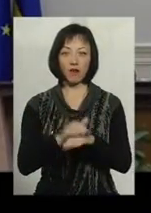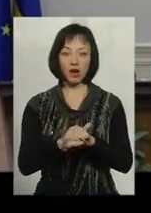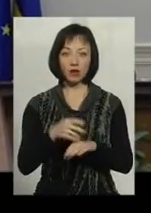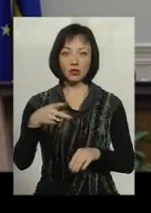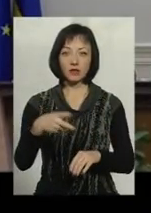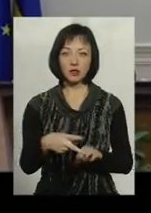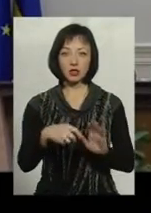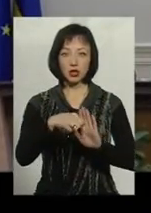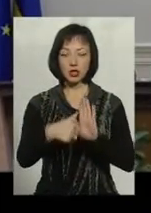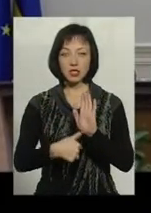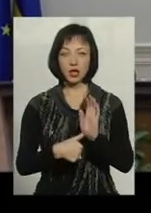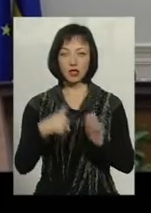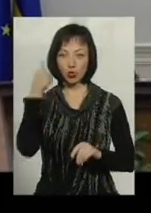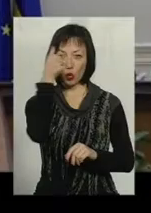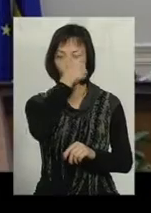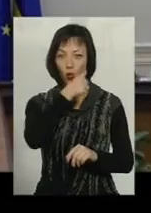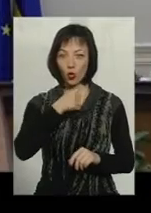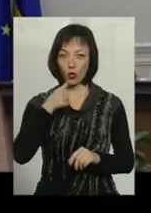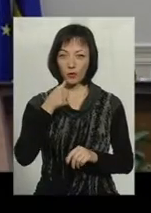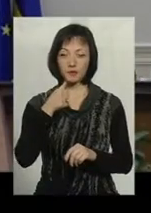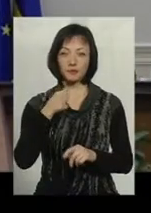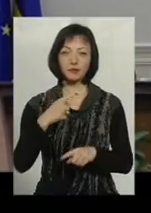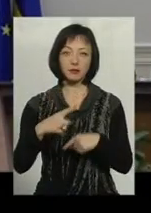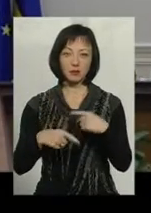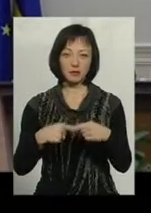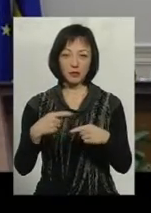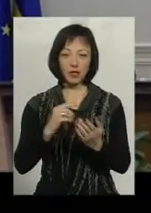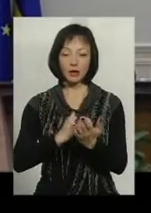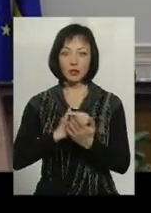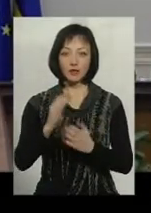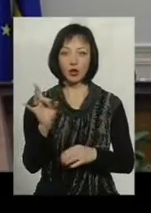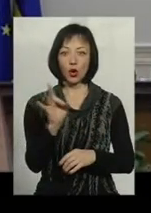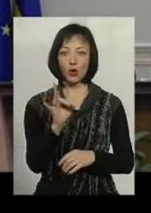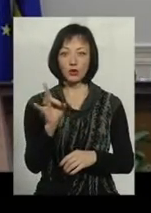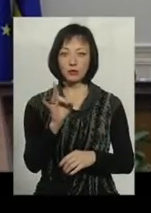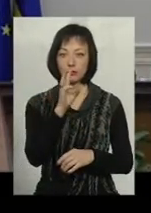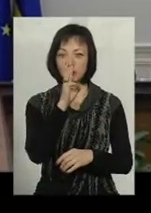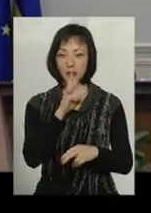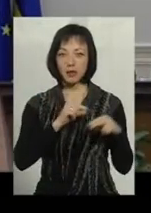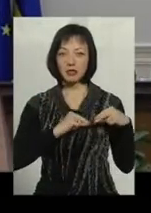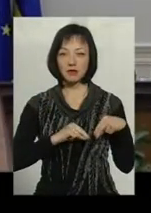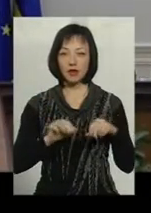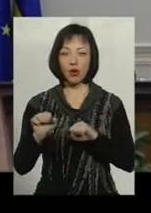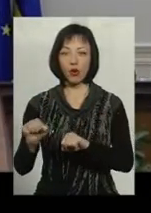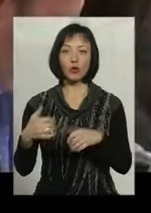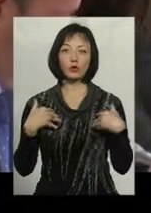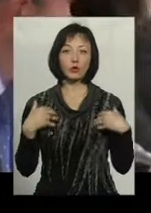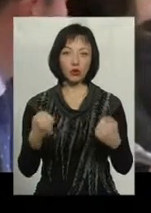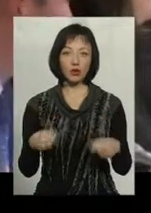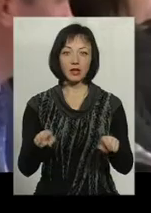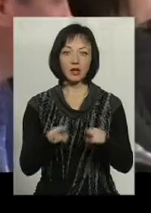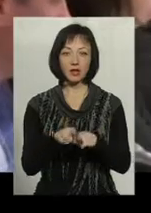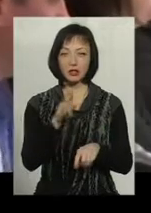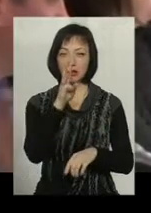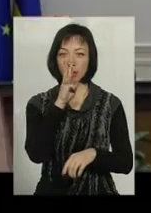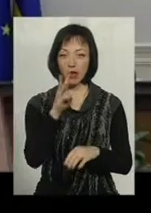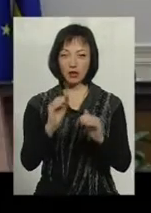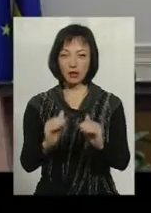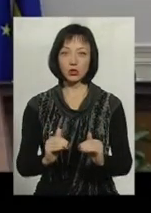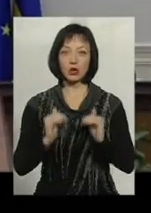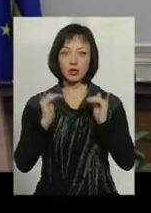Будуть підвищені мінімальні соціальні стандарти, так як ми і обіцяли. З 1 січня